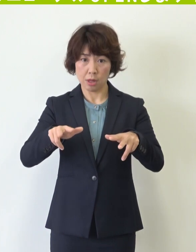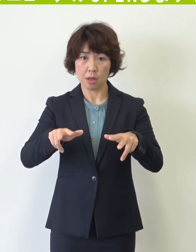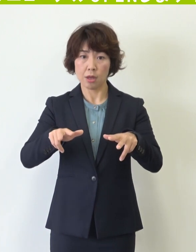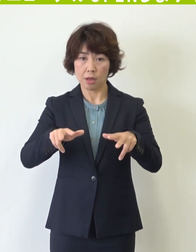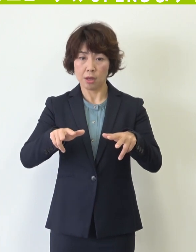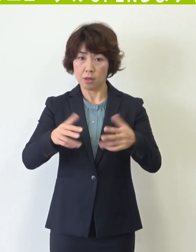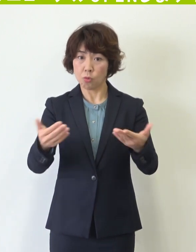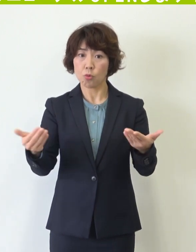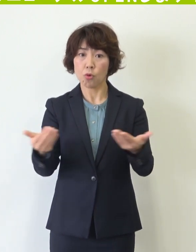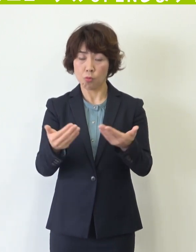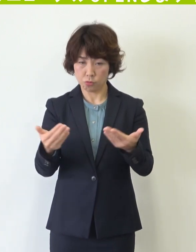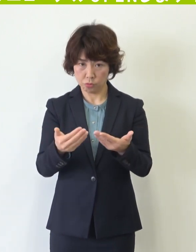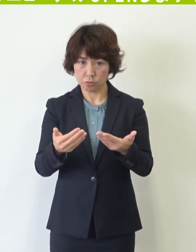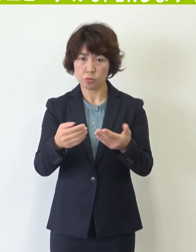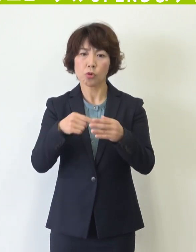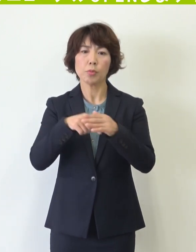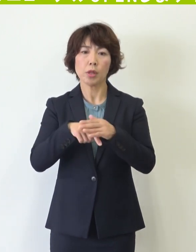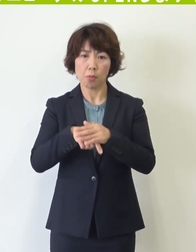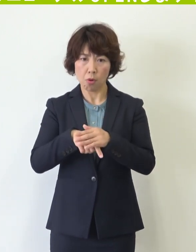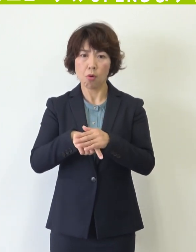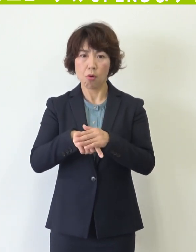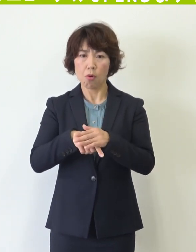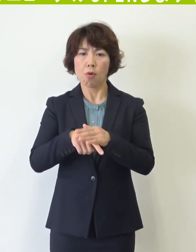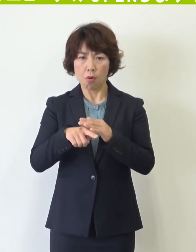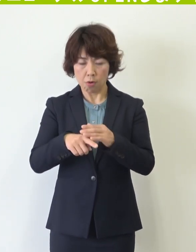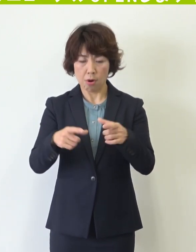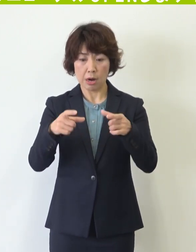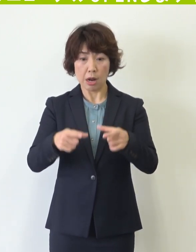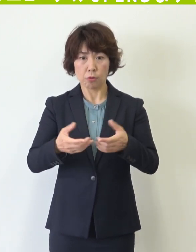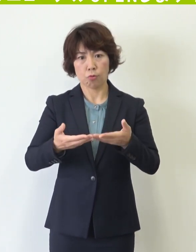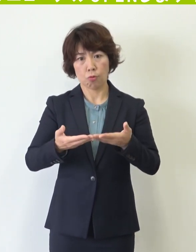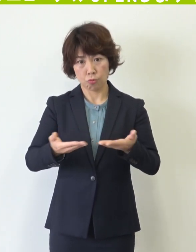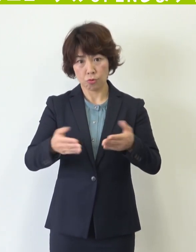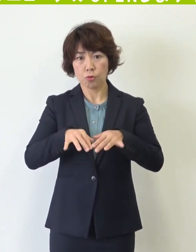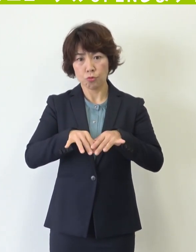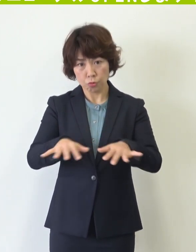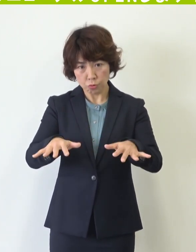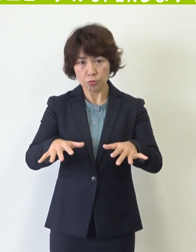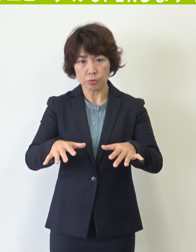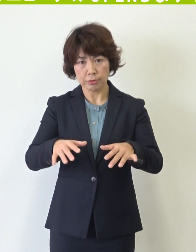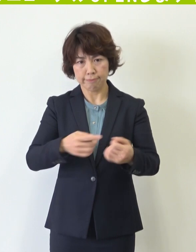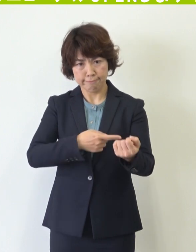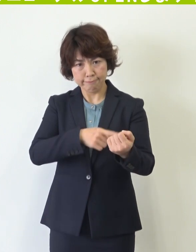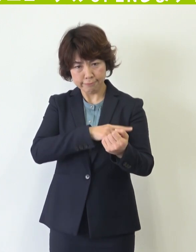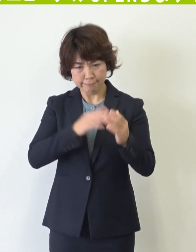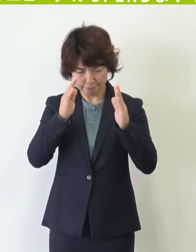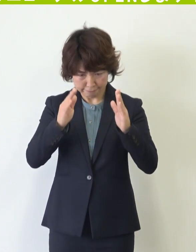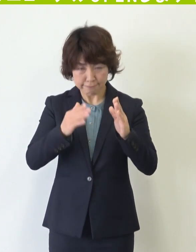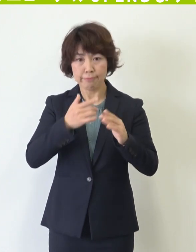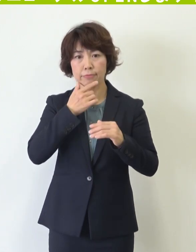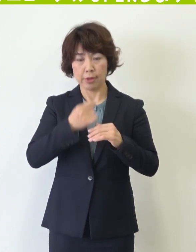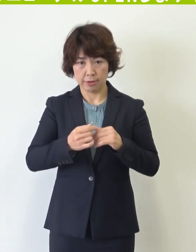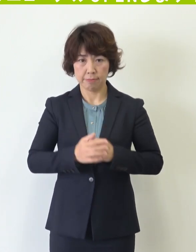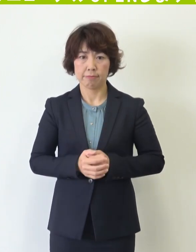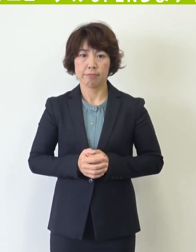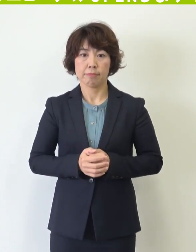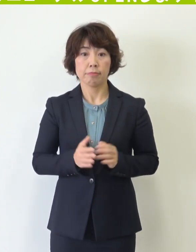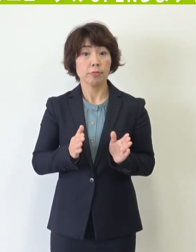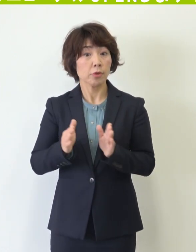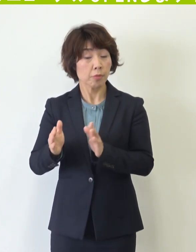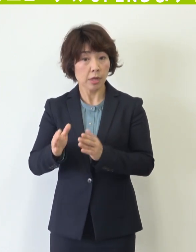自治体業務ということでもですね力を入れていきたいというふうに思っておりますちなみにです